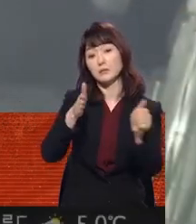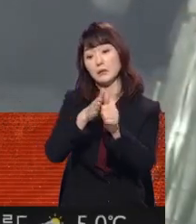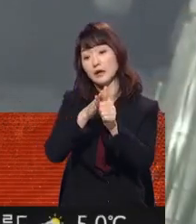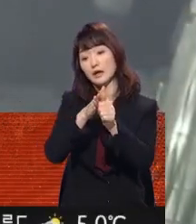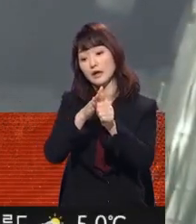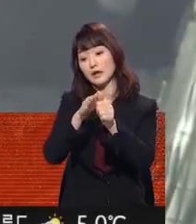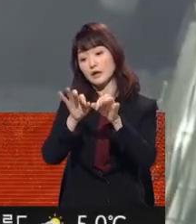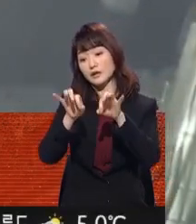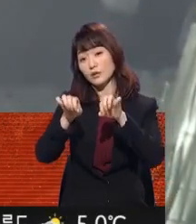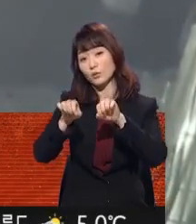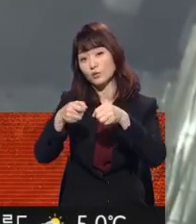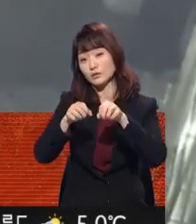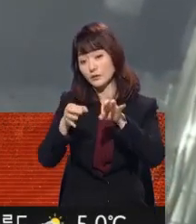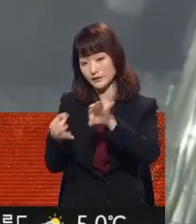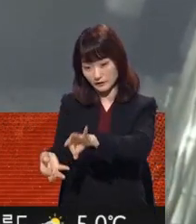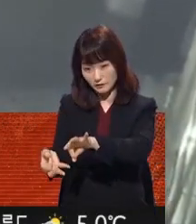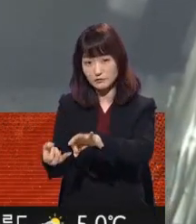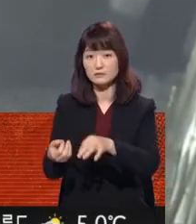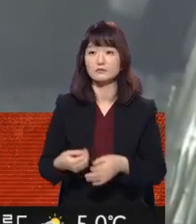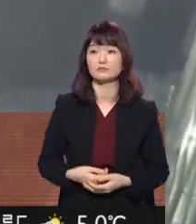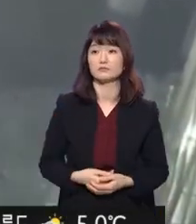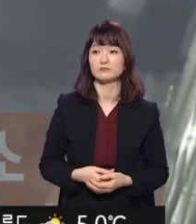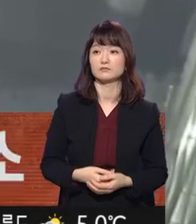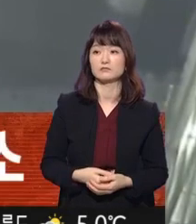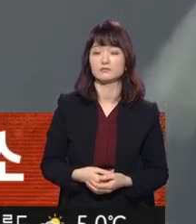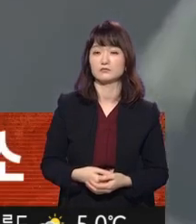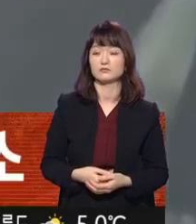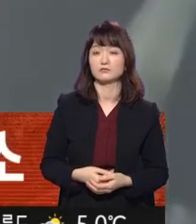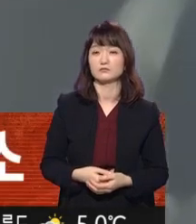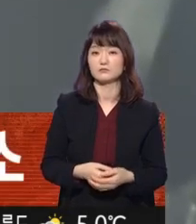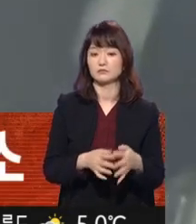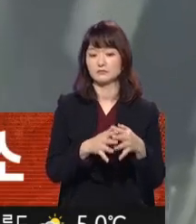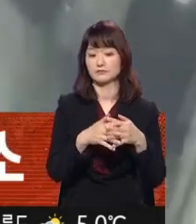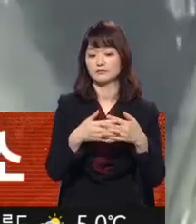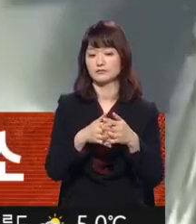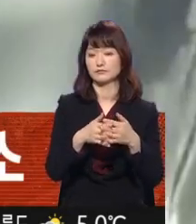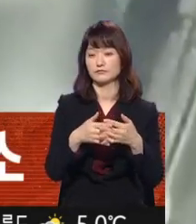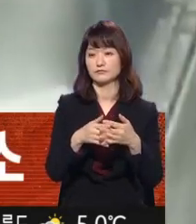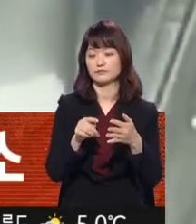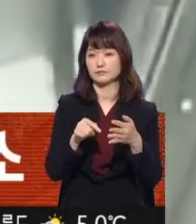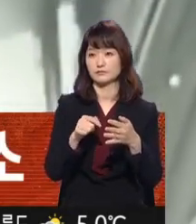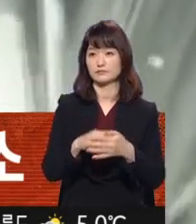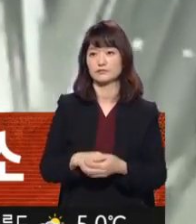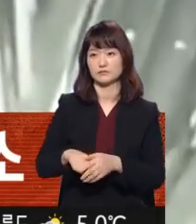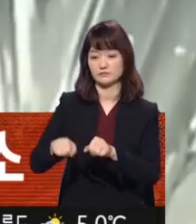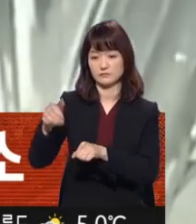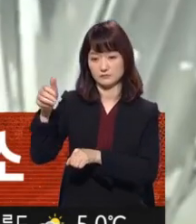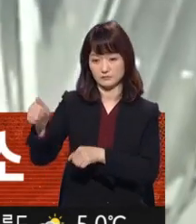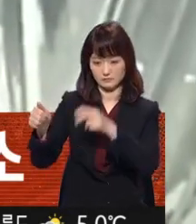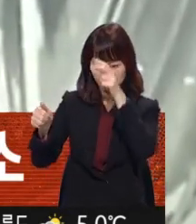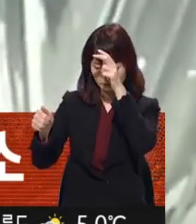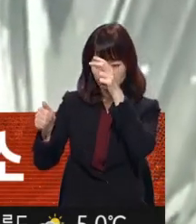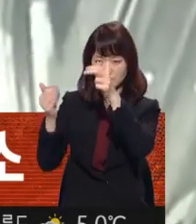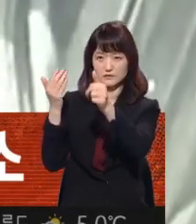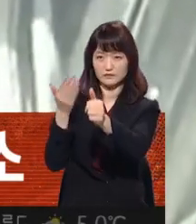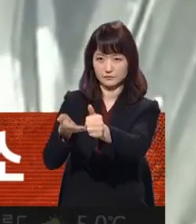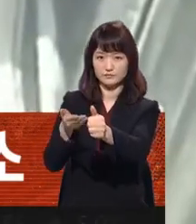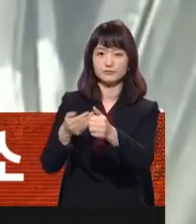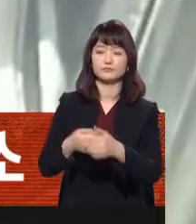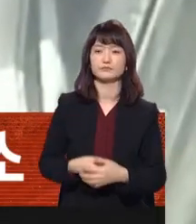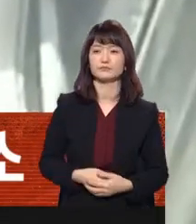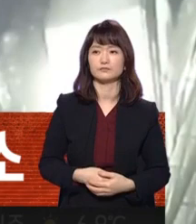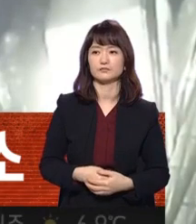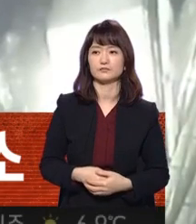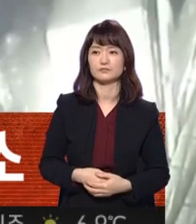됐는데 일단은 지금이 지갑을 오토바이 주인은 경찰에서 넘겨줬습니다 근데 제가